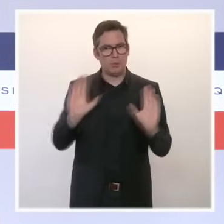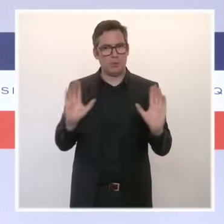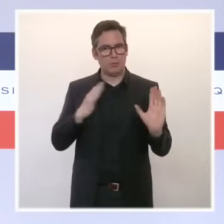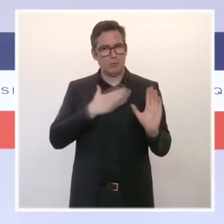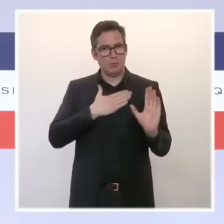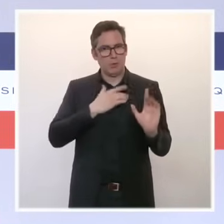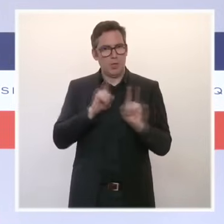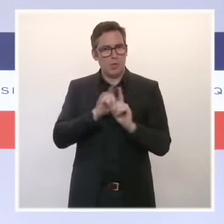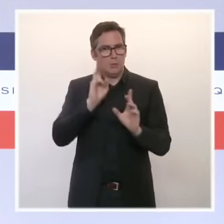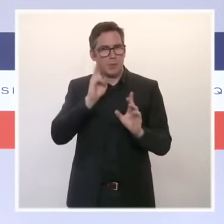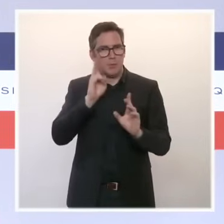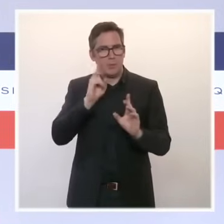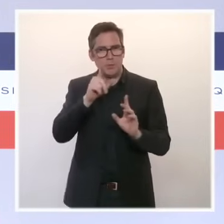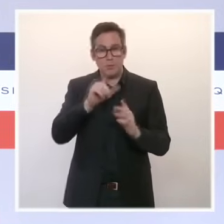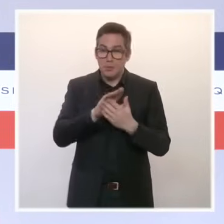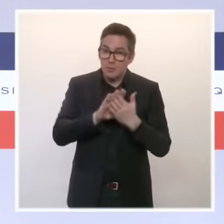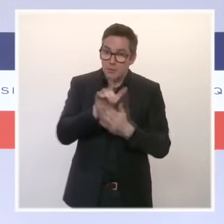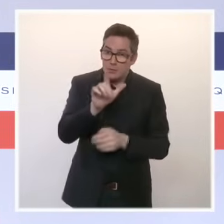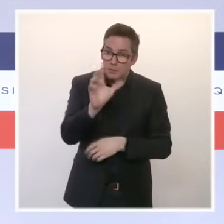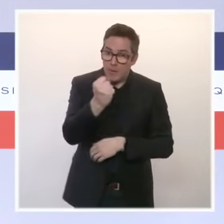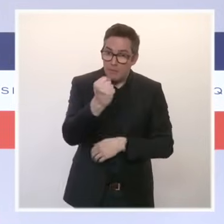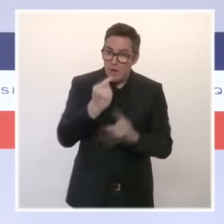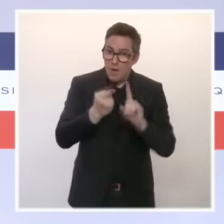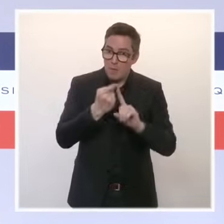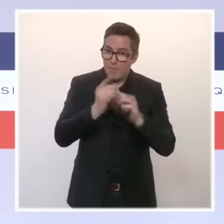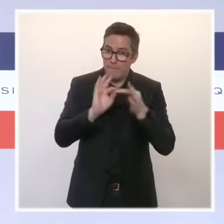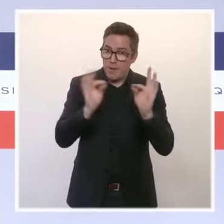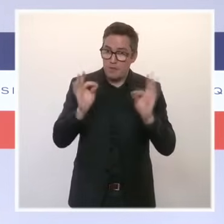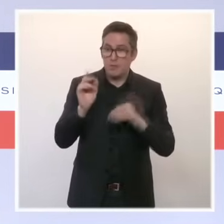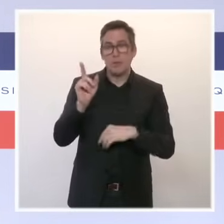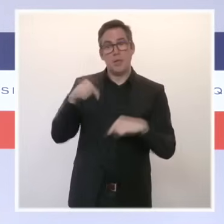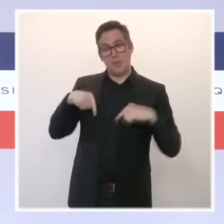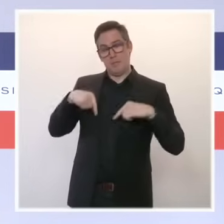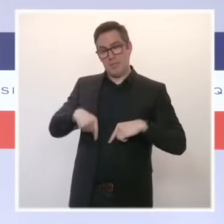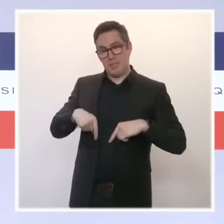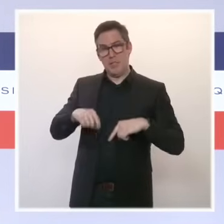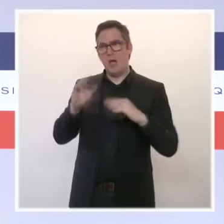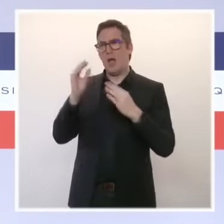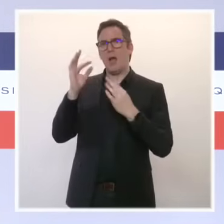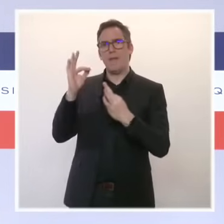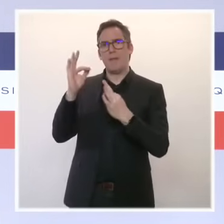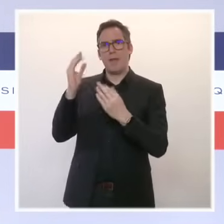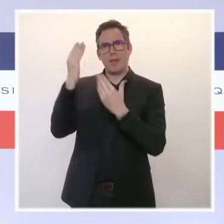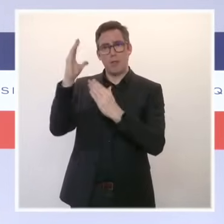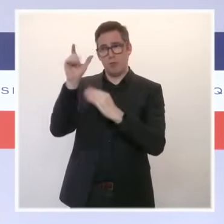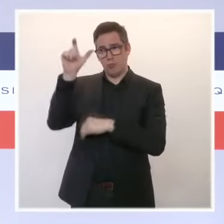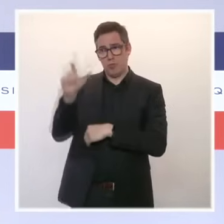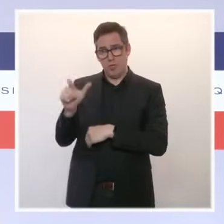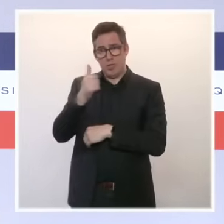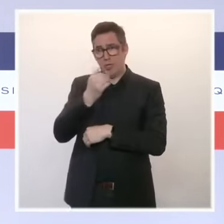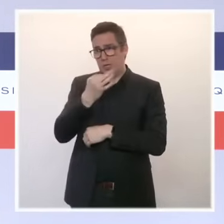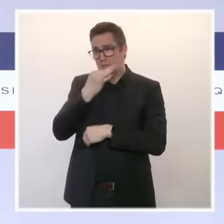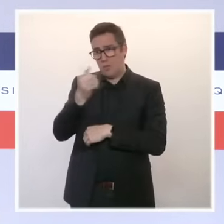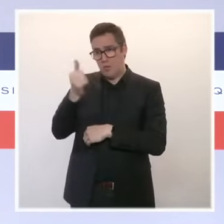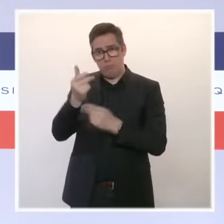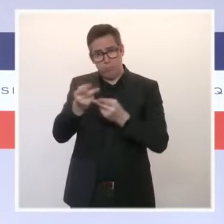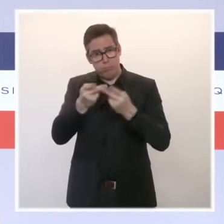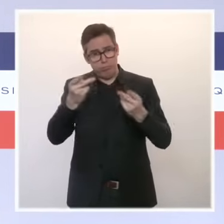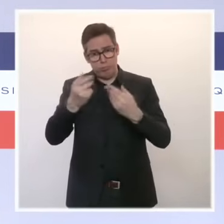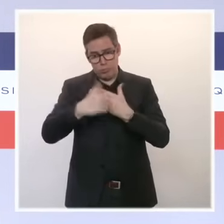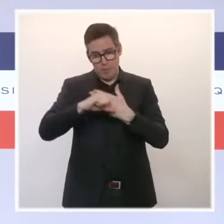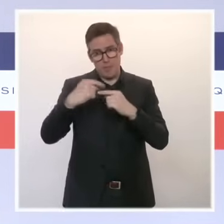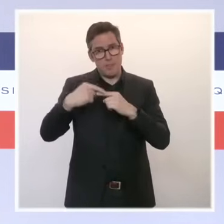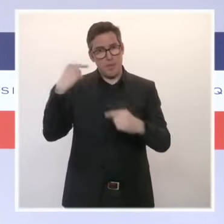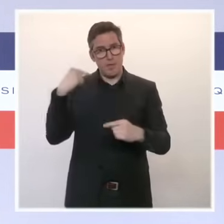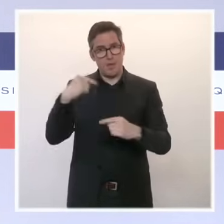de suspension. agences des Nations Unies. C'est une information importante. Le ministre des Affaires étrangères s'est prononcé, je crois, la semaine dernière devant la représentation nationale sur ce sujet.